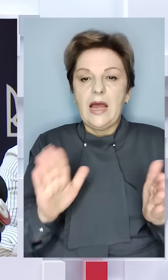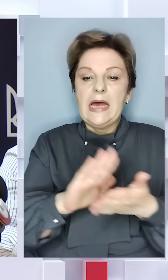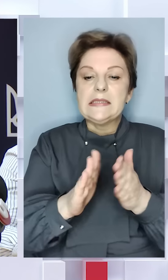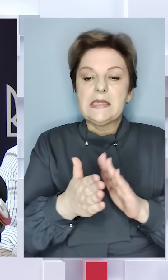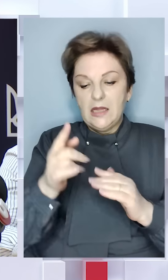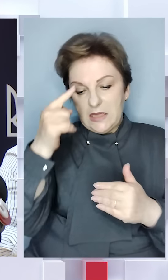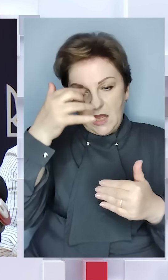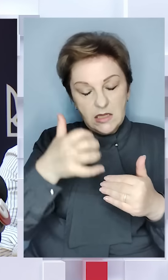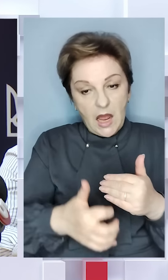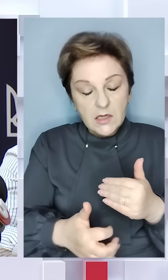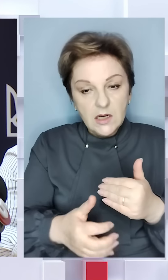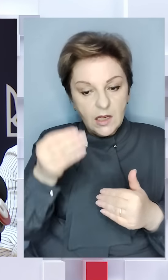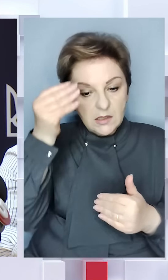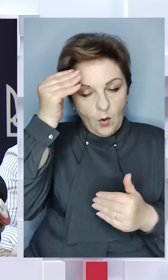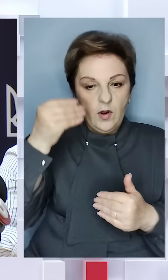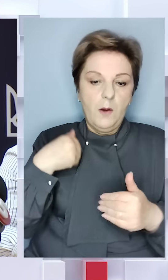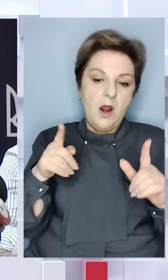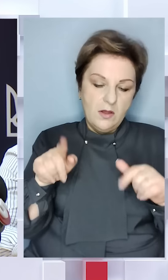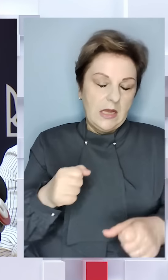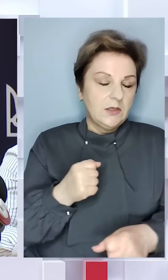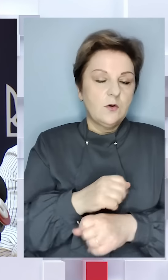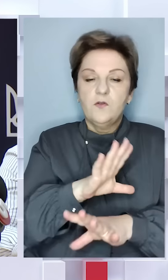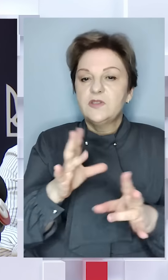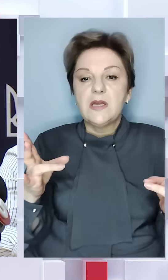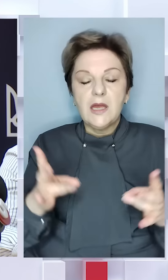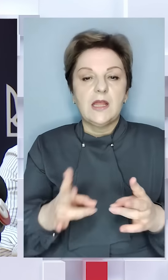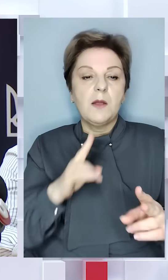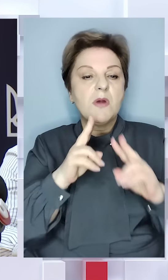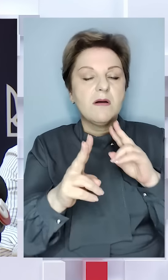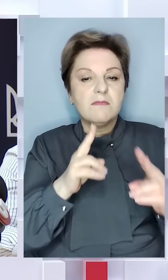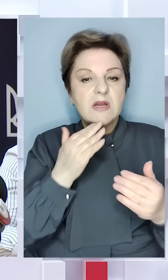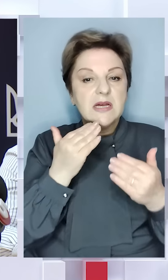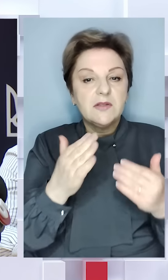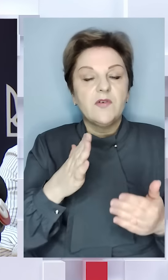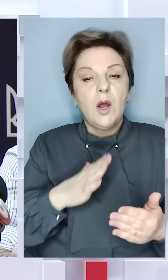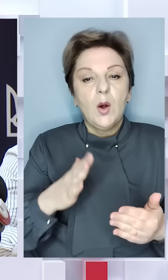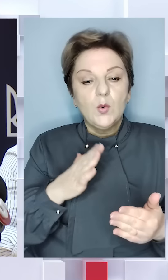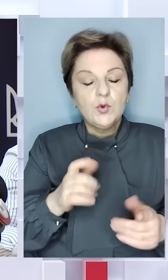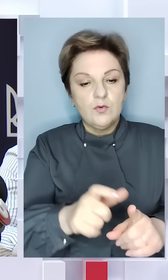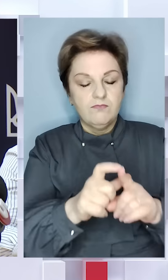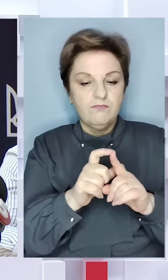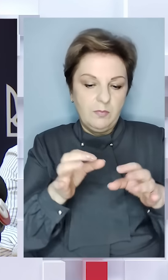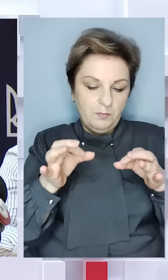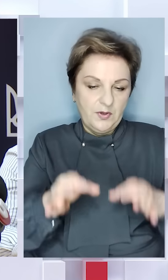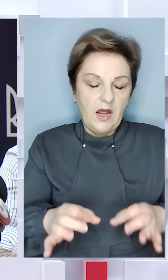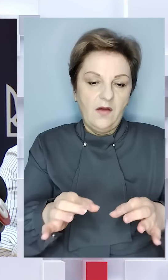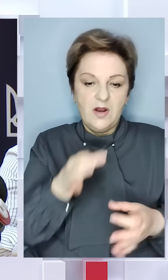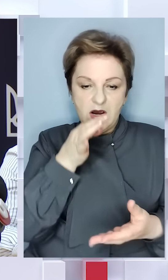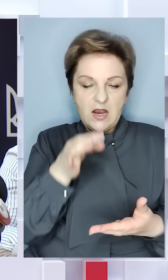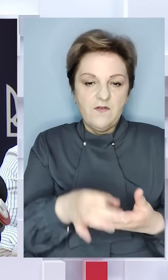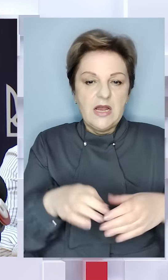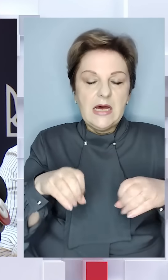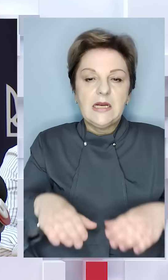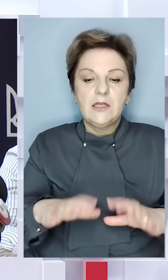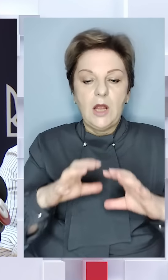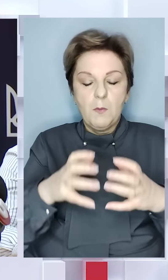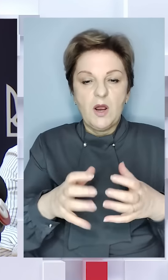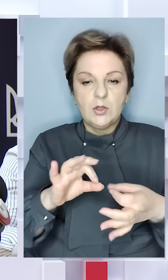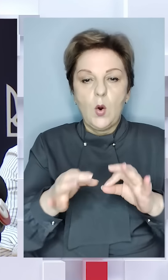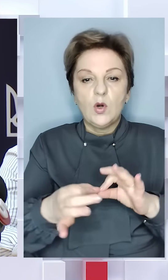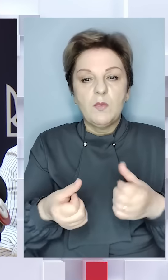статусу нейтральним. Тому ми теж вже зробили всі необхідні звернення і очікуємо на правильне і відповідальне рішення